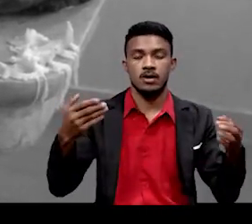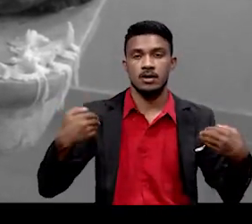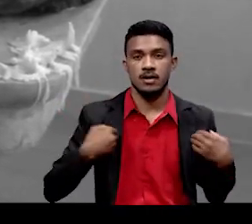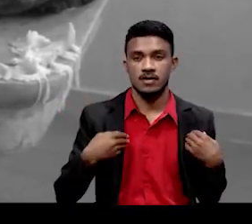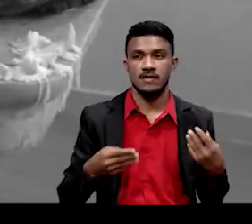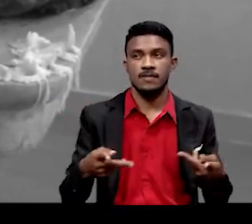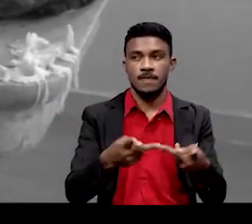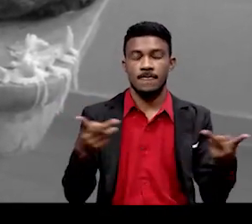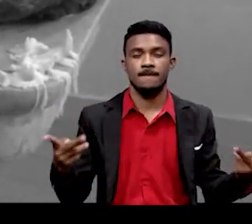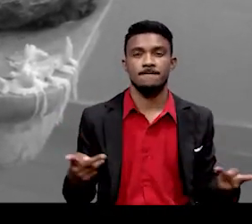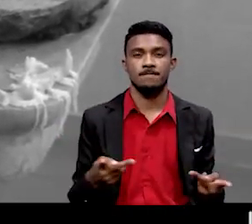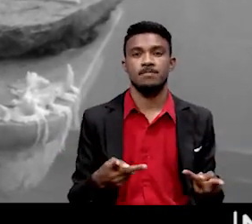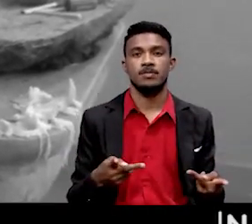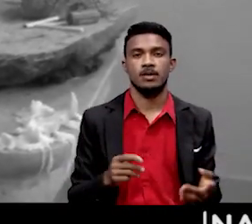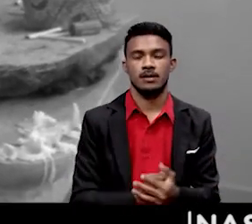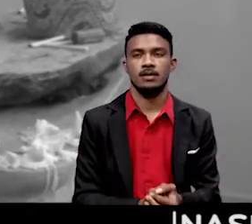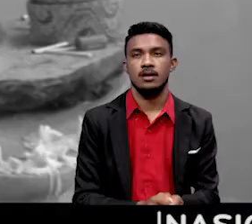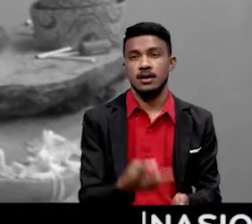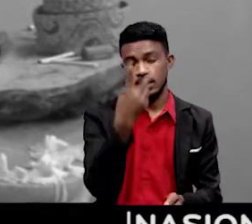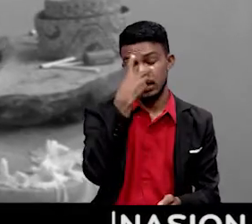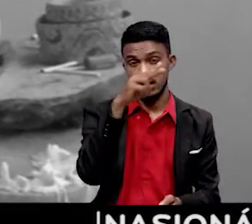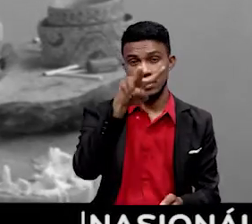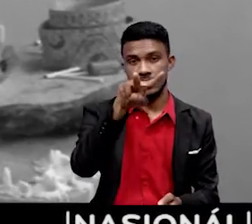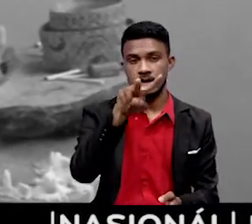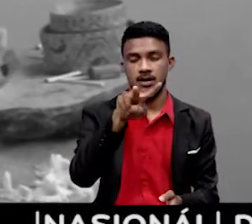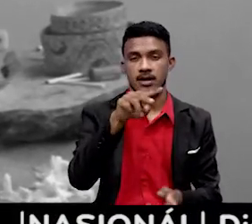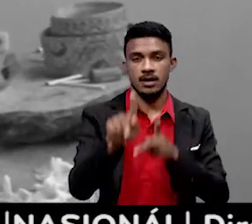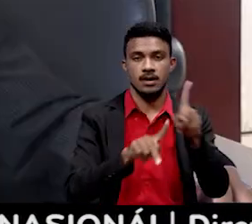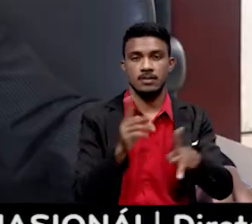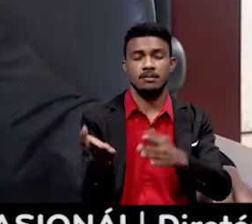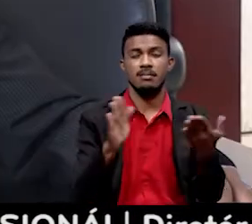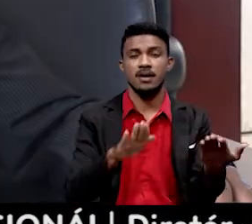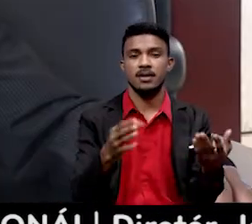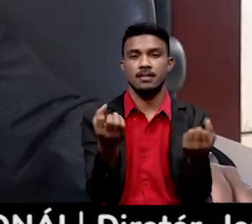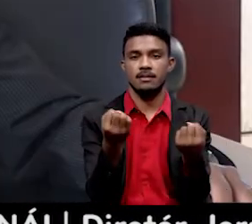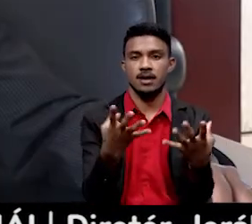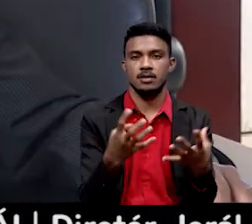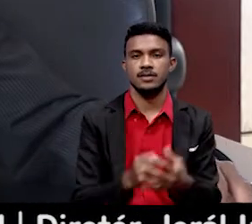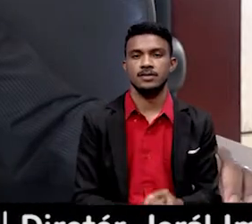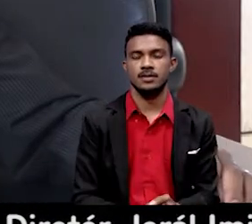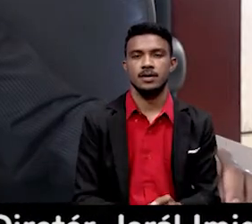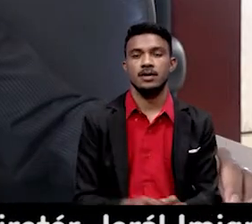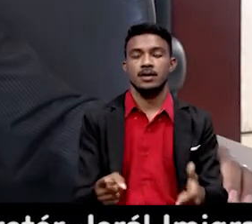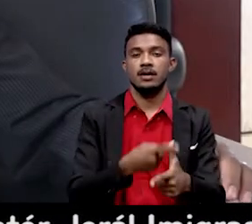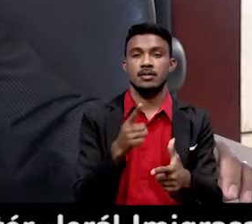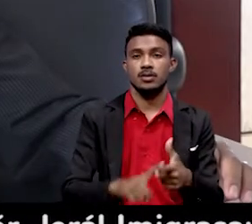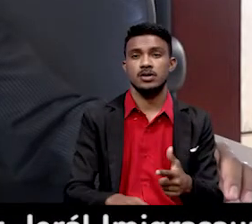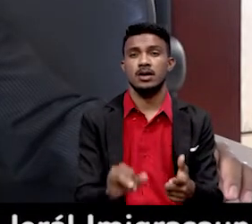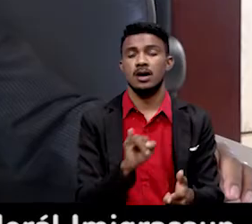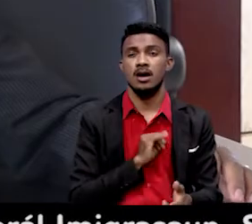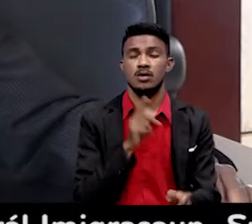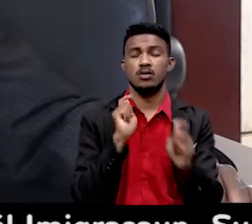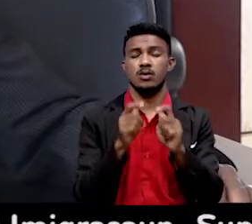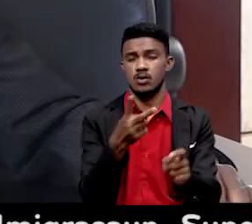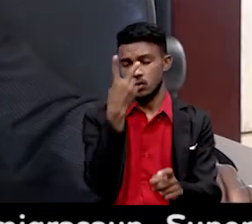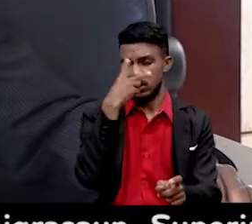lara. Hare kata ke mate serne barbara klos. Pois how tenta tu hare how rona kata ki